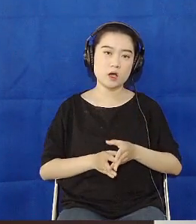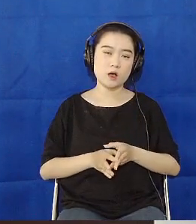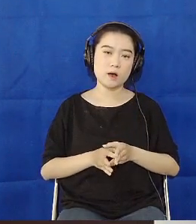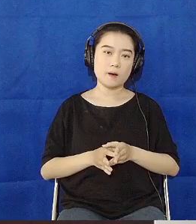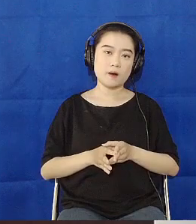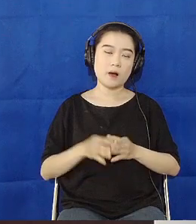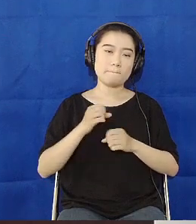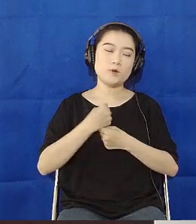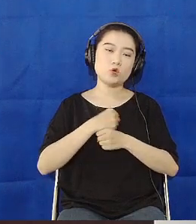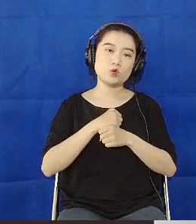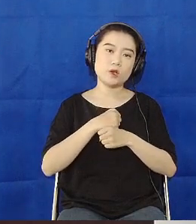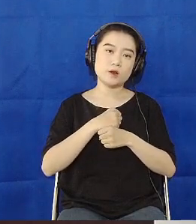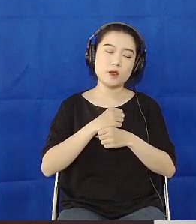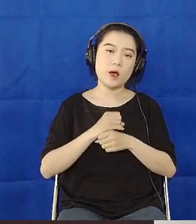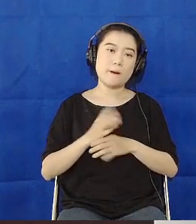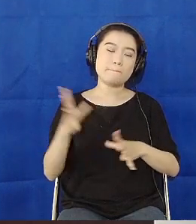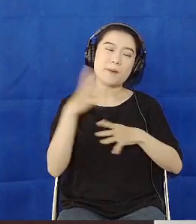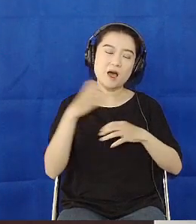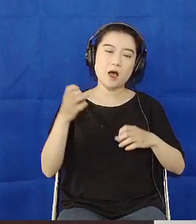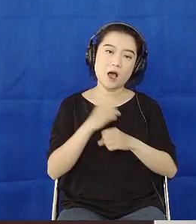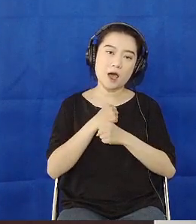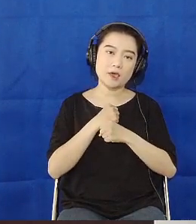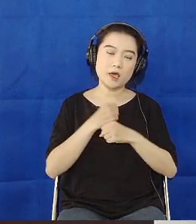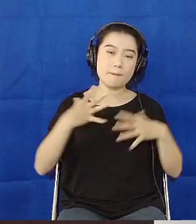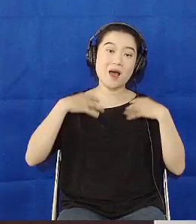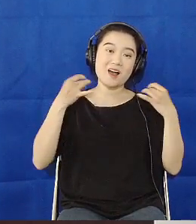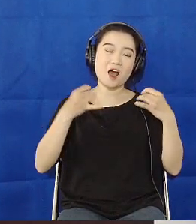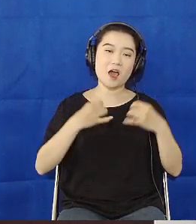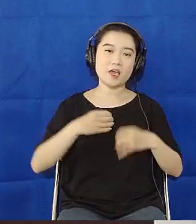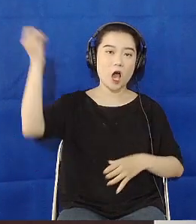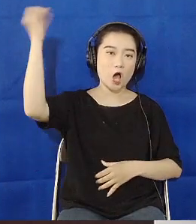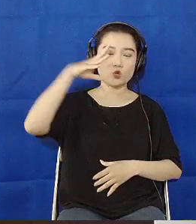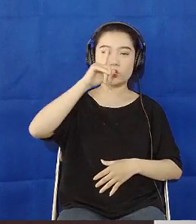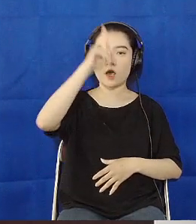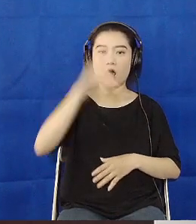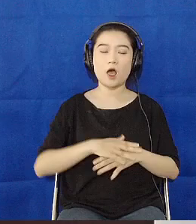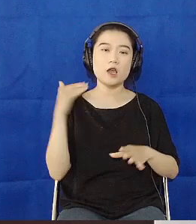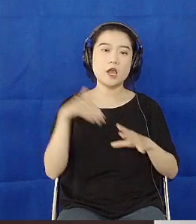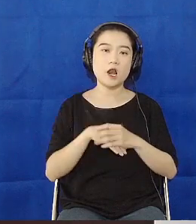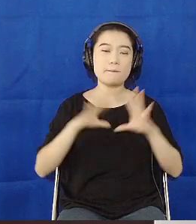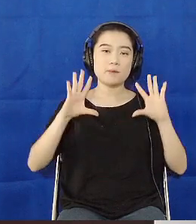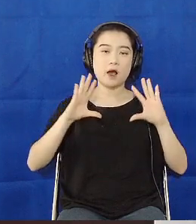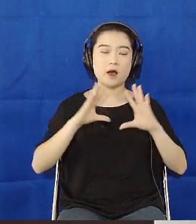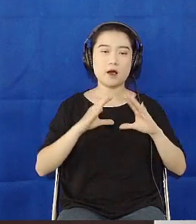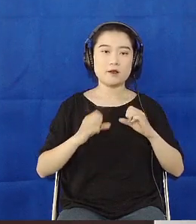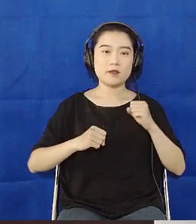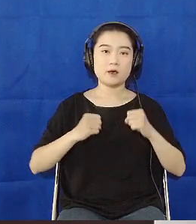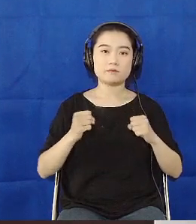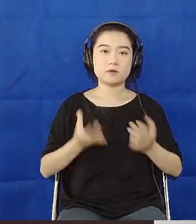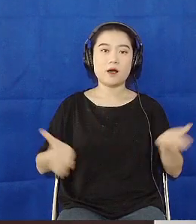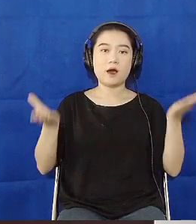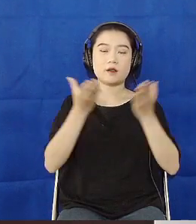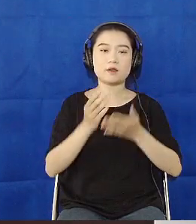Allah untuk mengambil bagian dalam karya yang agung. Semoga dalam kehidupan bersama